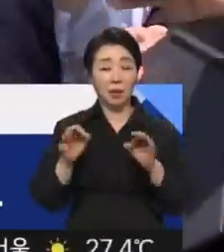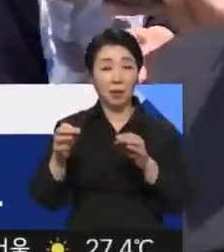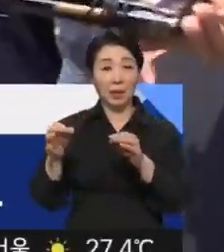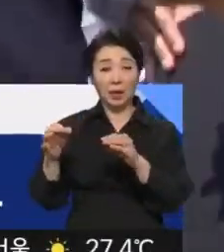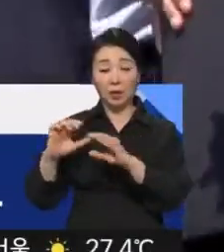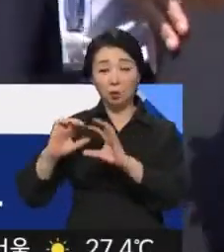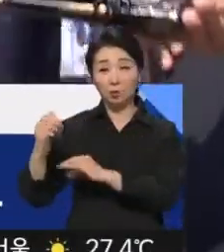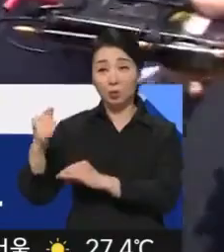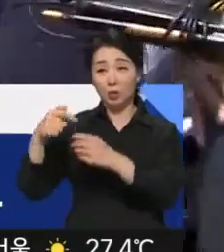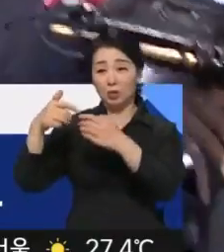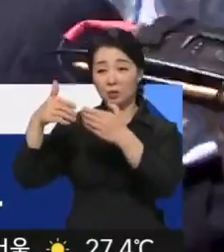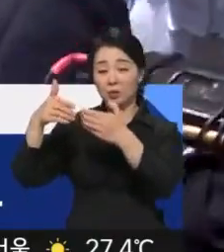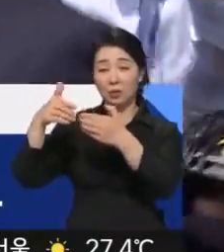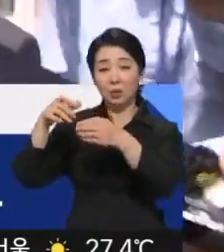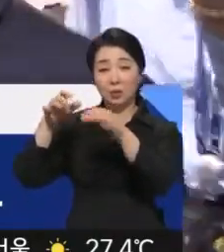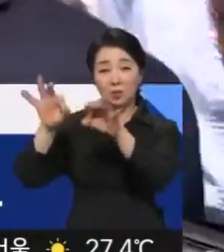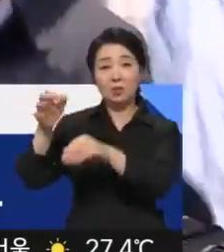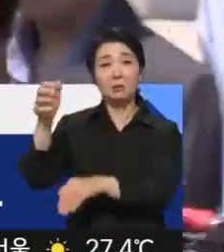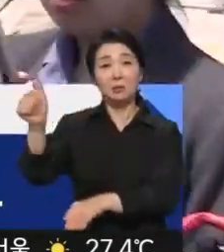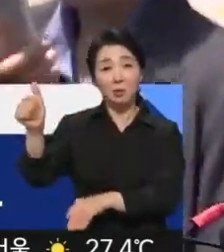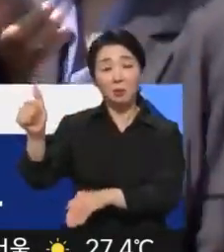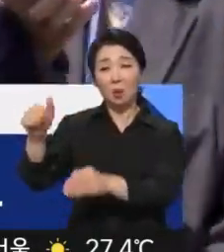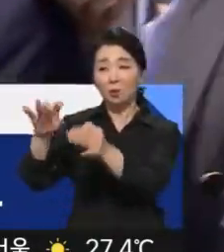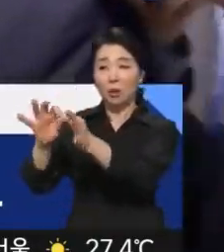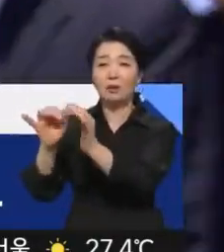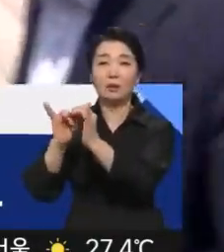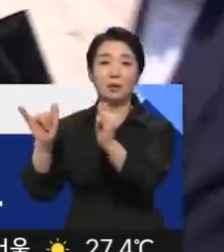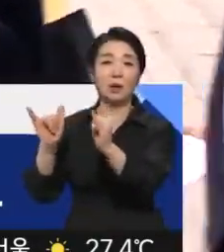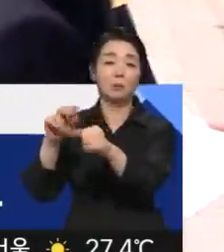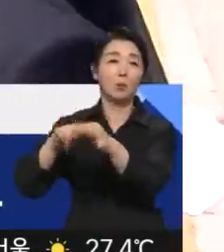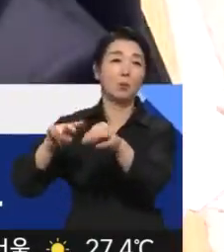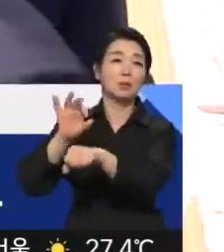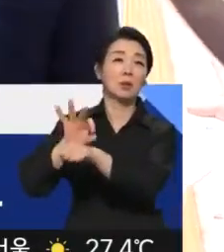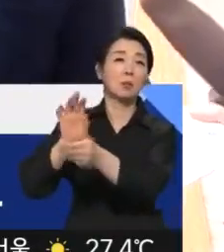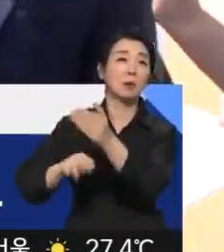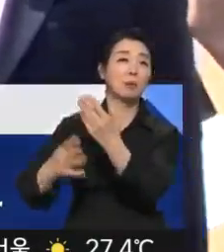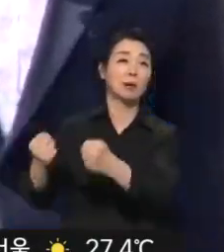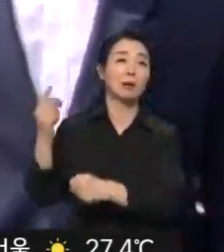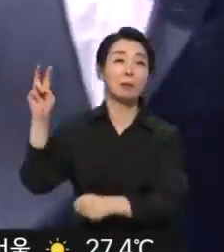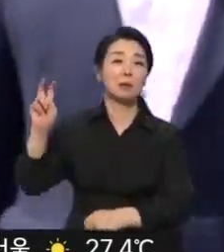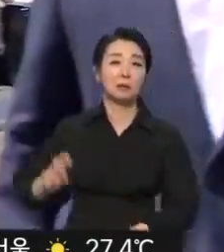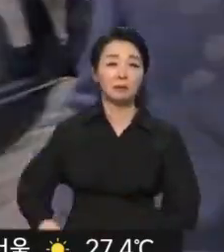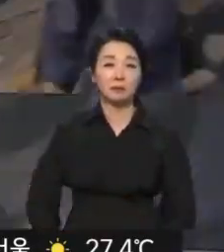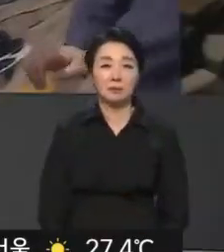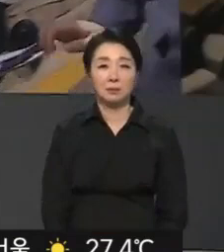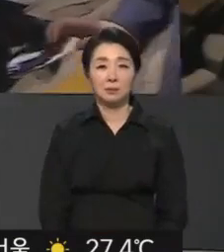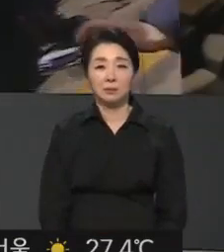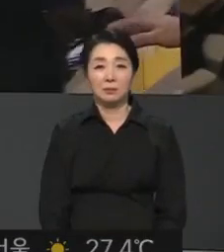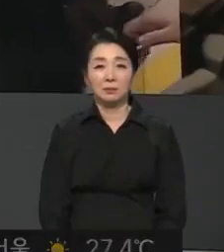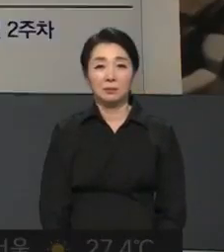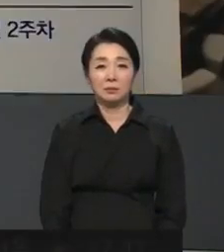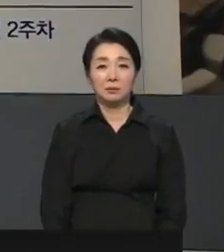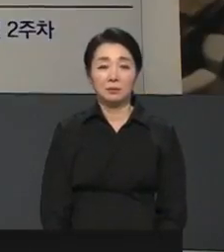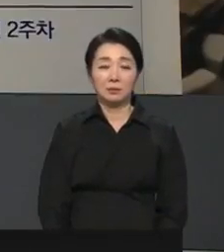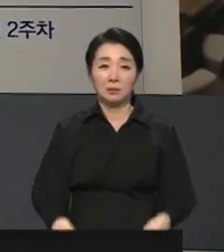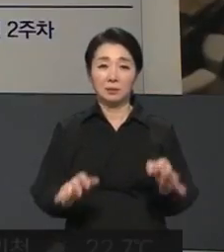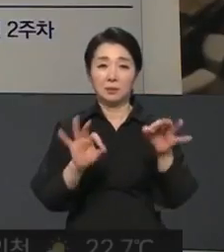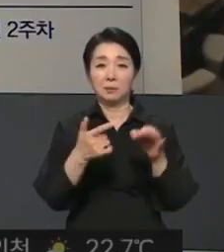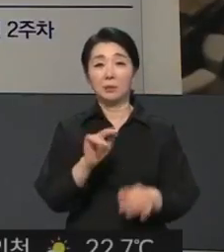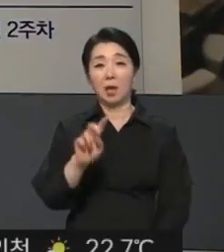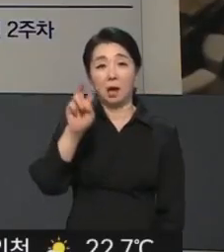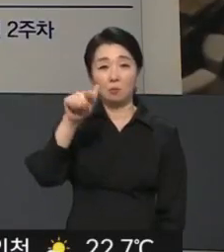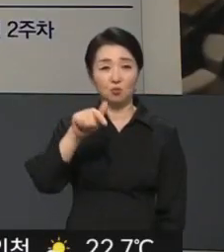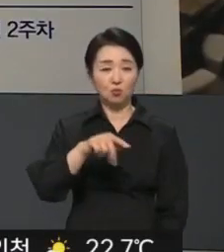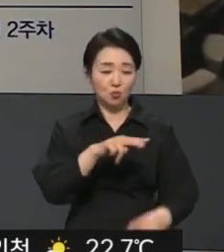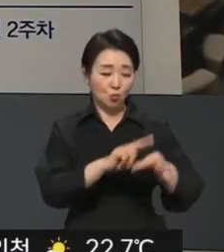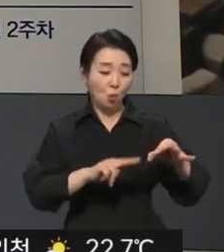측근들이 코인 많이 가지고 있지 않을까 생각이 들긴 하네요. 그런 얘기하는 걸 보면. 네, 이른바 김남국 코인의 여파,